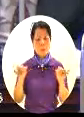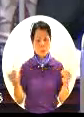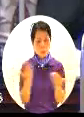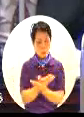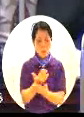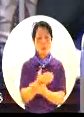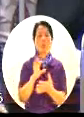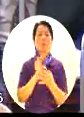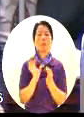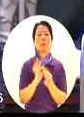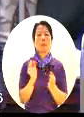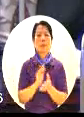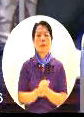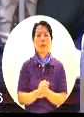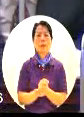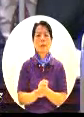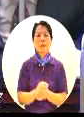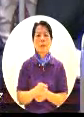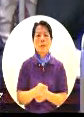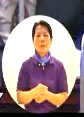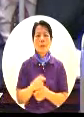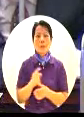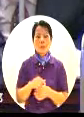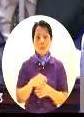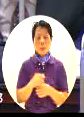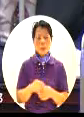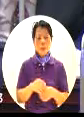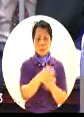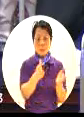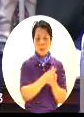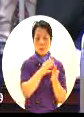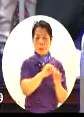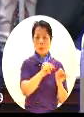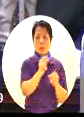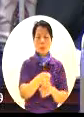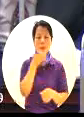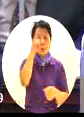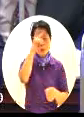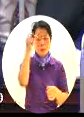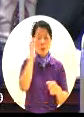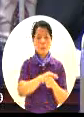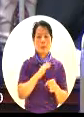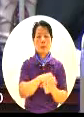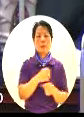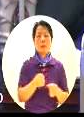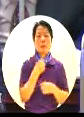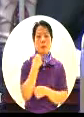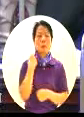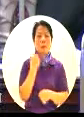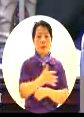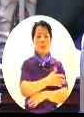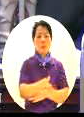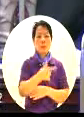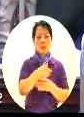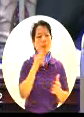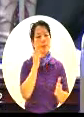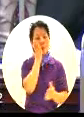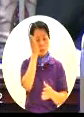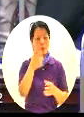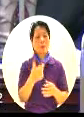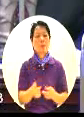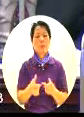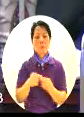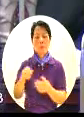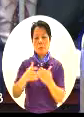嘛不要紧啊，这个部分有的所在，起码黄埔新村啊，有的所在是损失啊，有的所